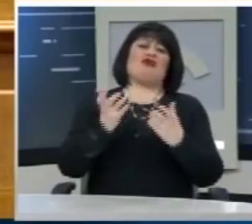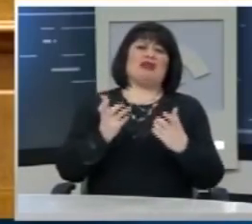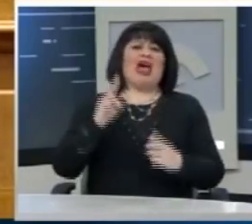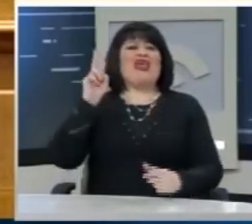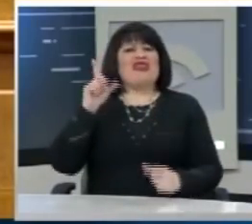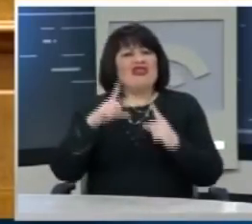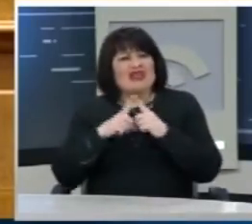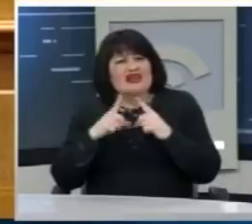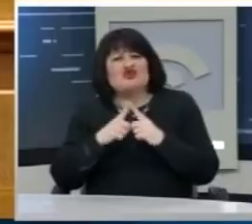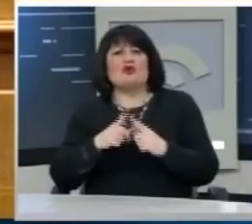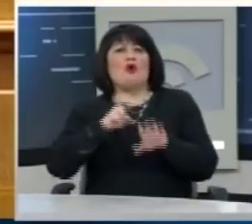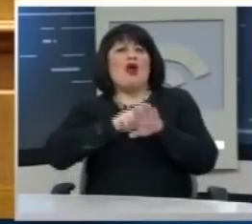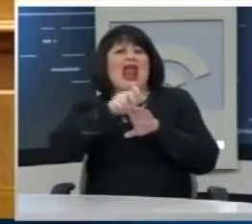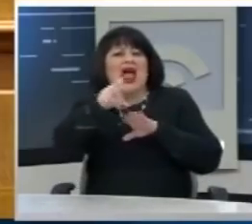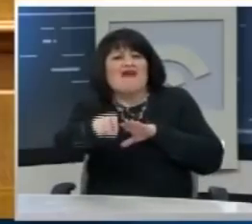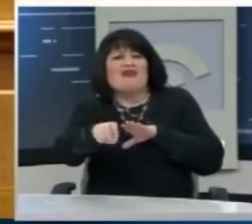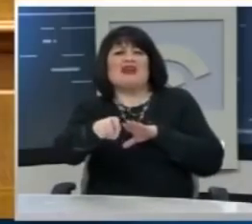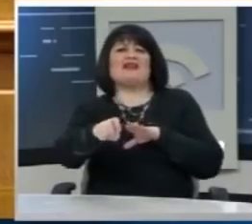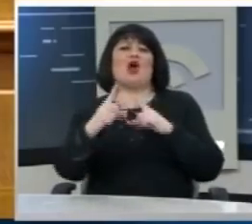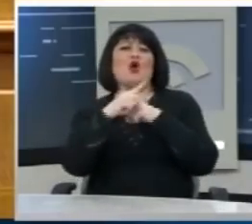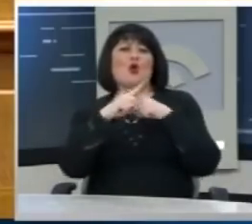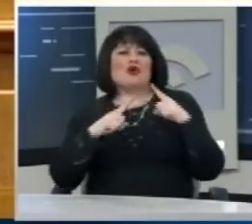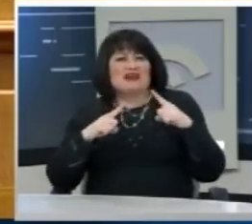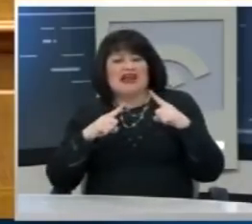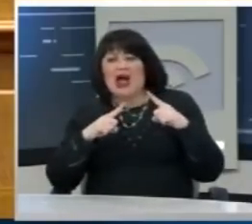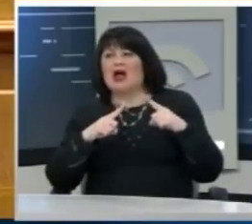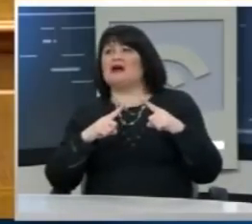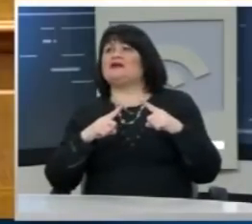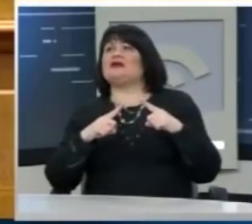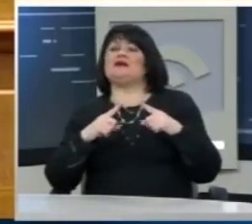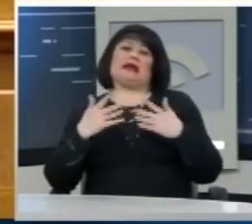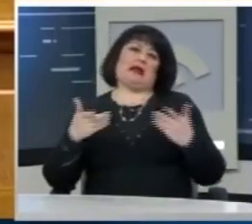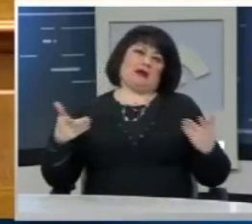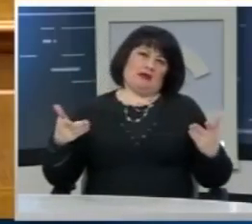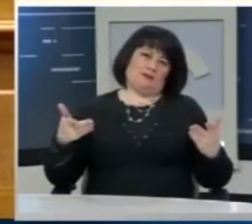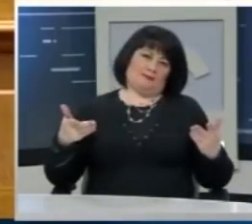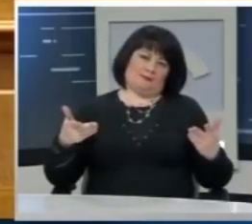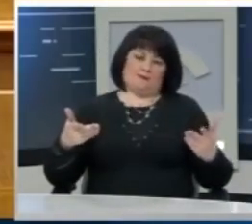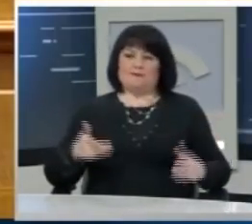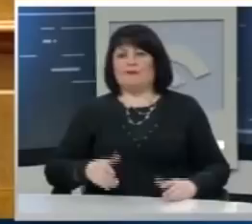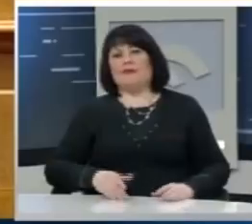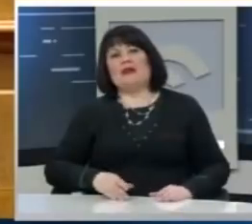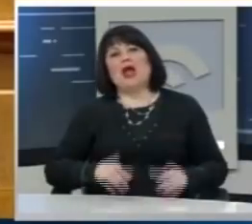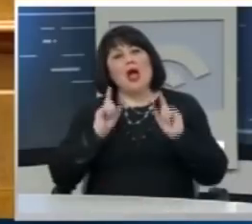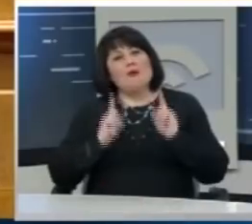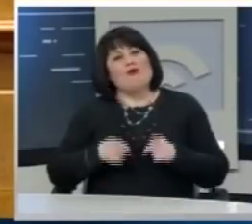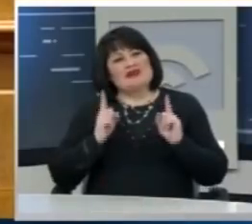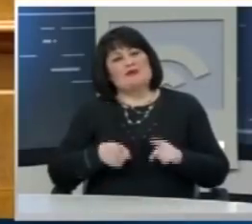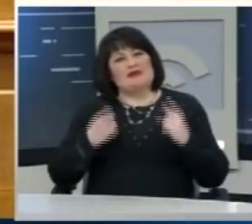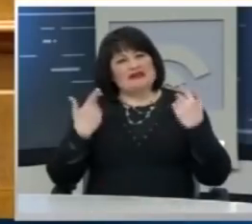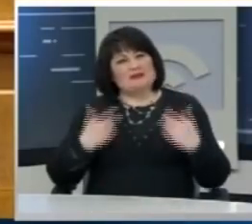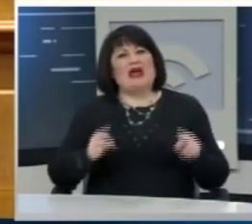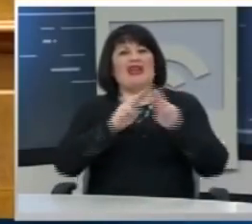στο Δίστομο, τα Καλάβρητα, το Χορτιάτι και τόσα άλλα. Και ας τα αποφάσισε όλα αυτά